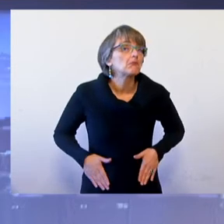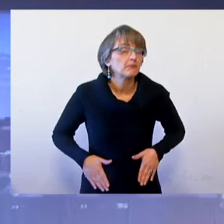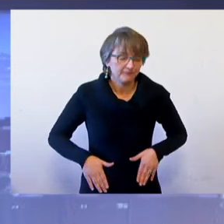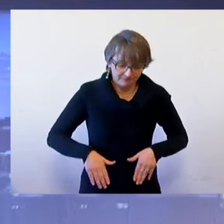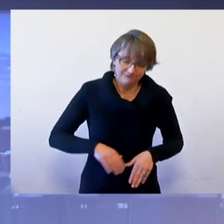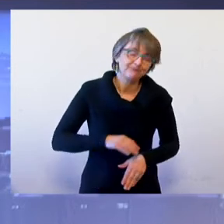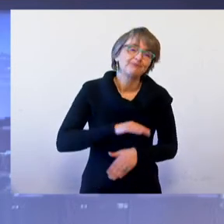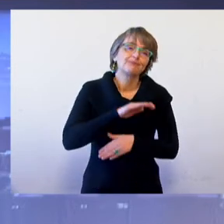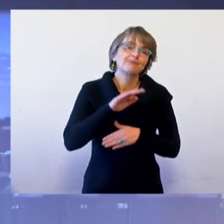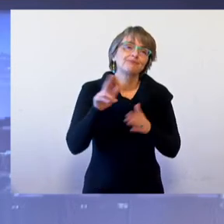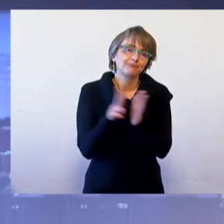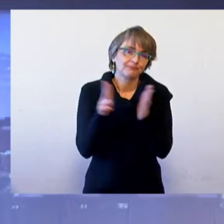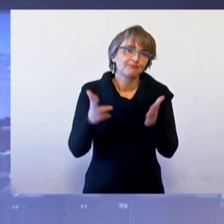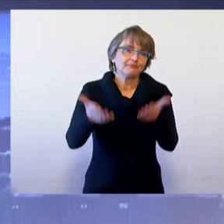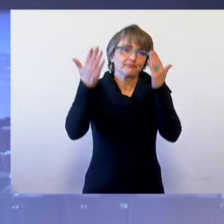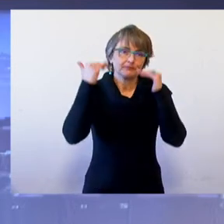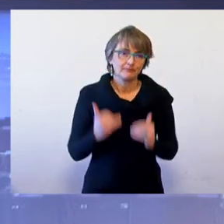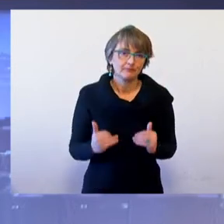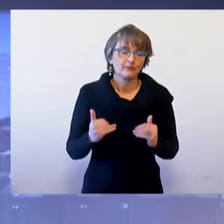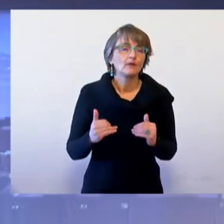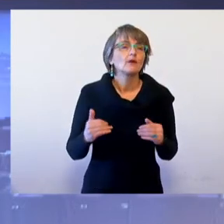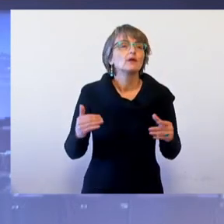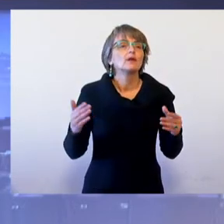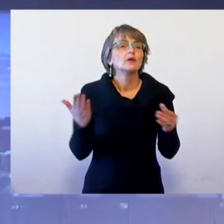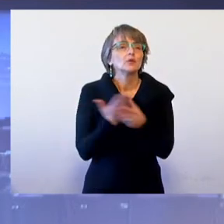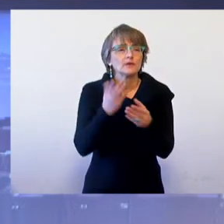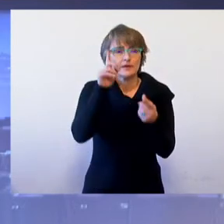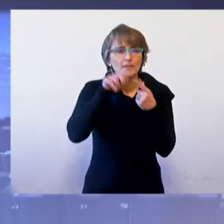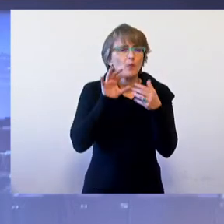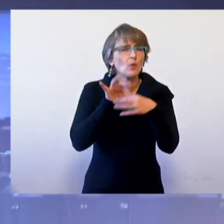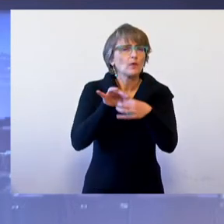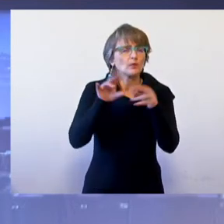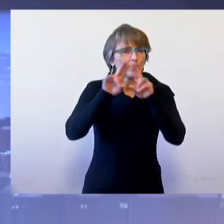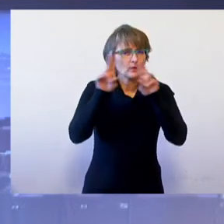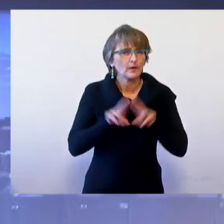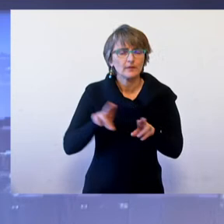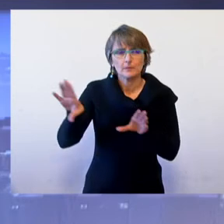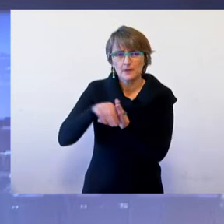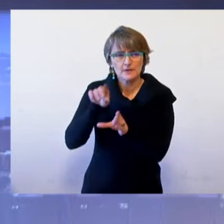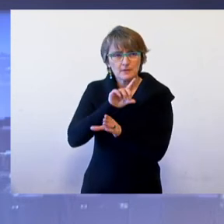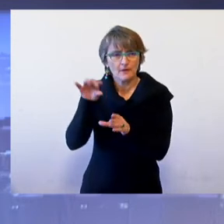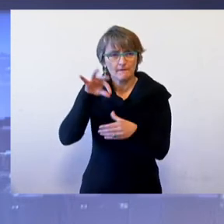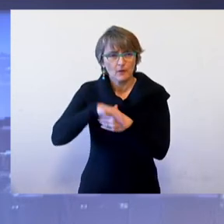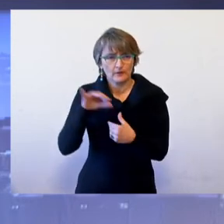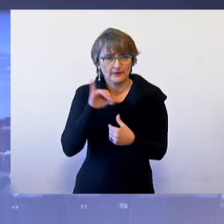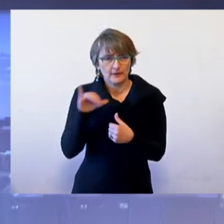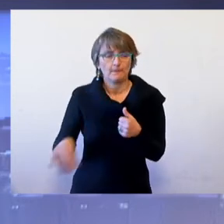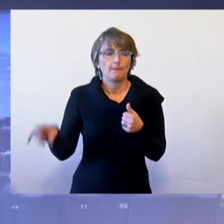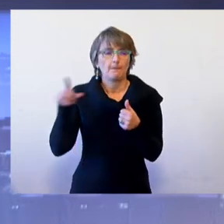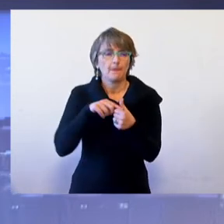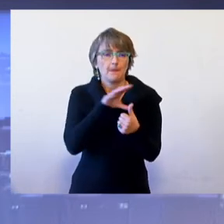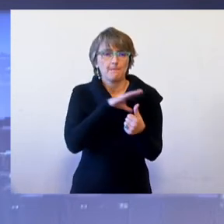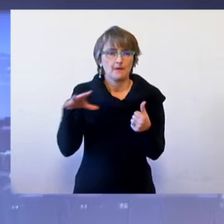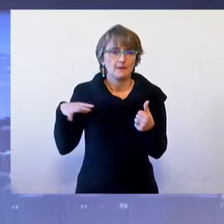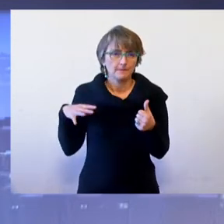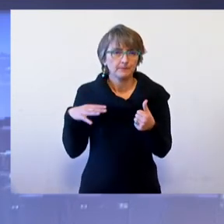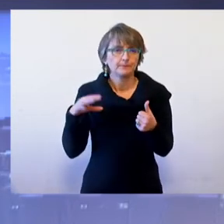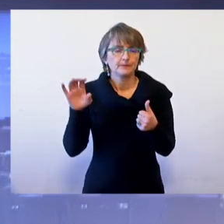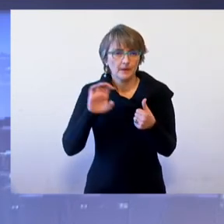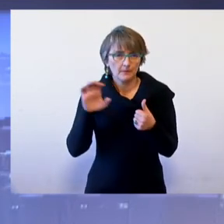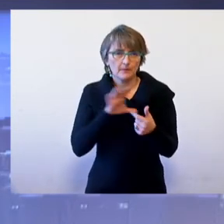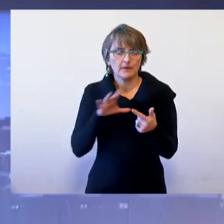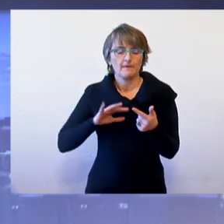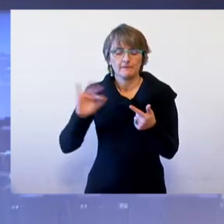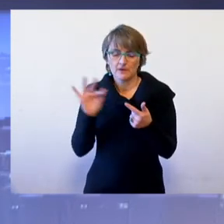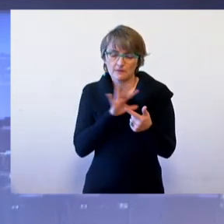Adopté. Relations internationales, ah oui. Ne prennent pas part au vote Madame Emma, Madame Fraîche,